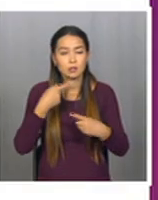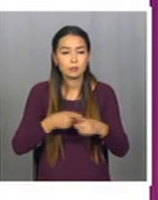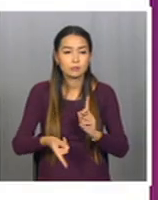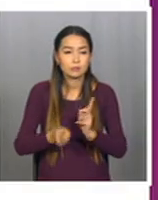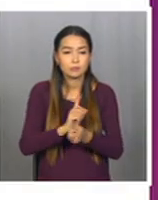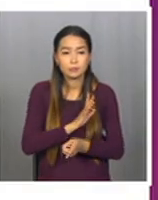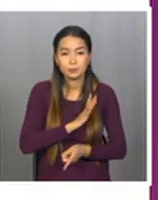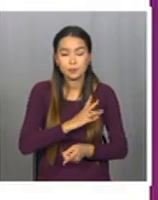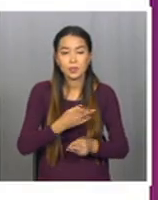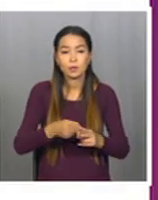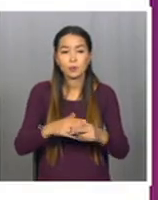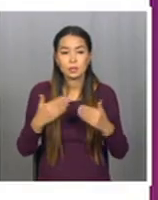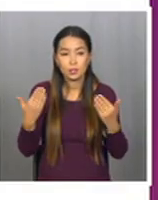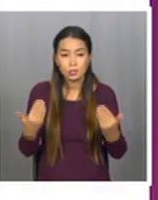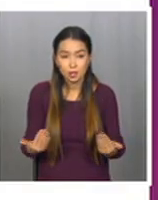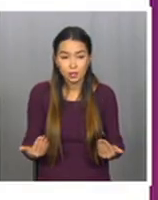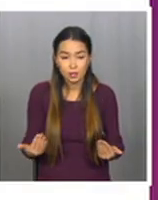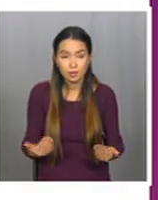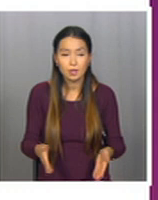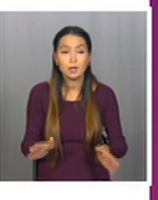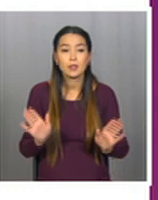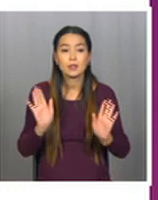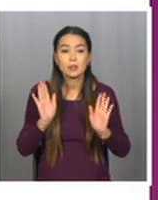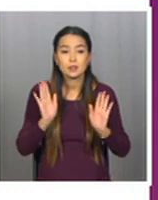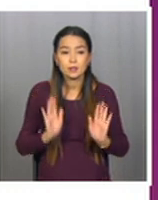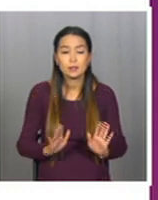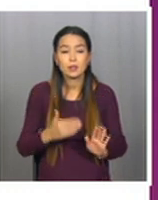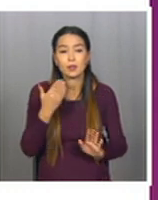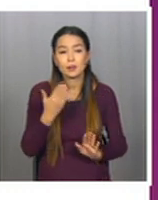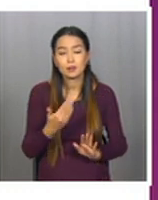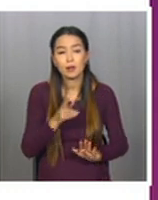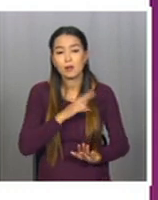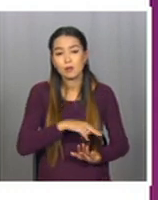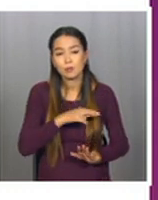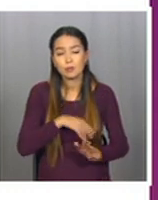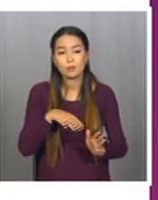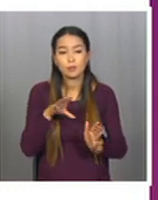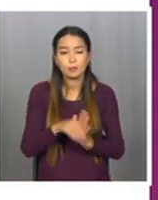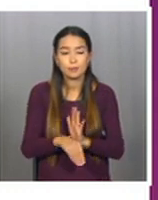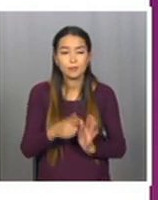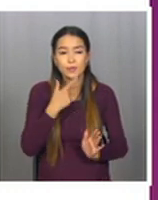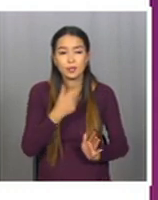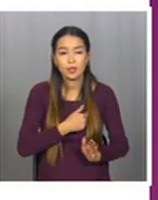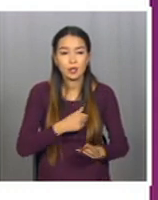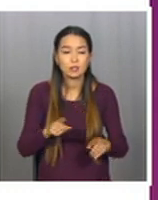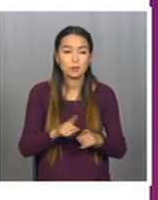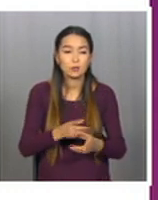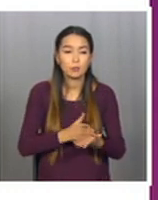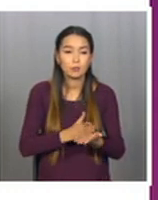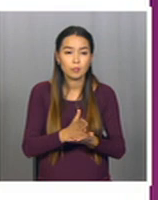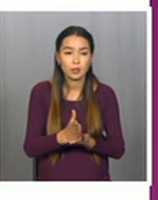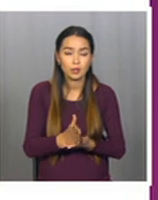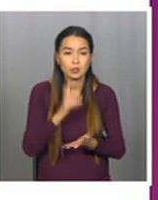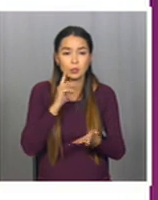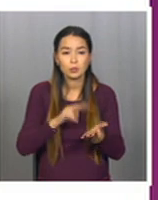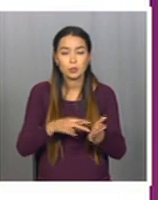Міне осылайша тек қана кеңес үкіметіндегі әскери өндіріске бағытталған